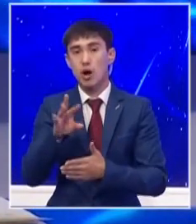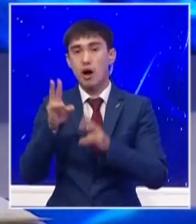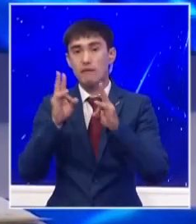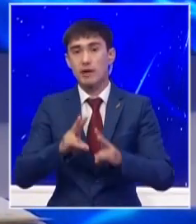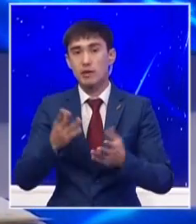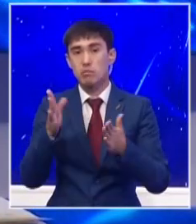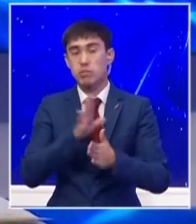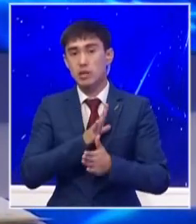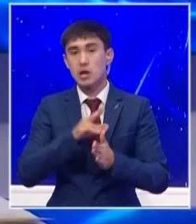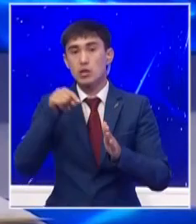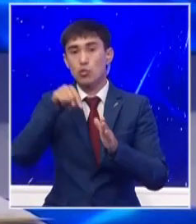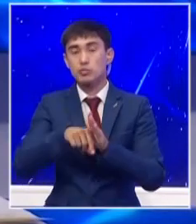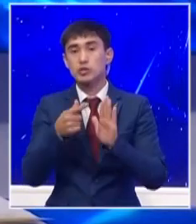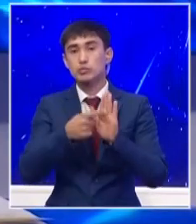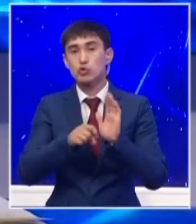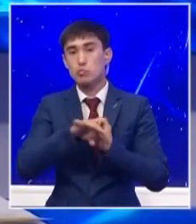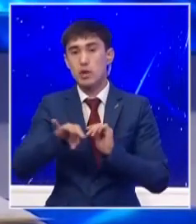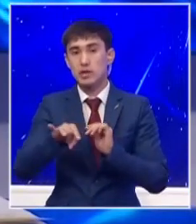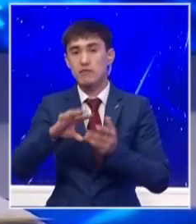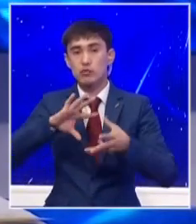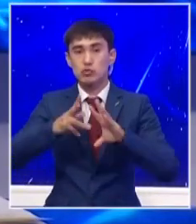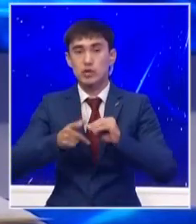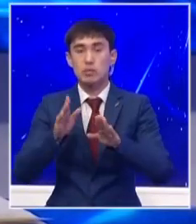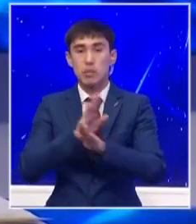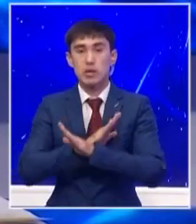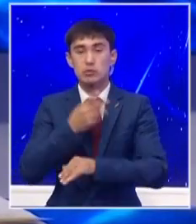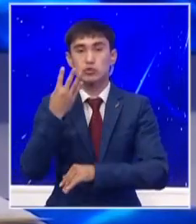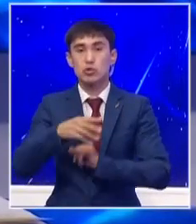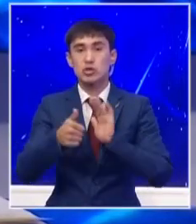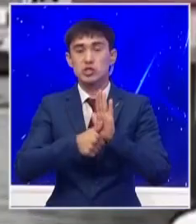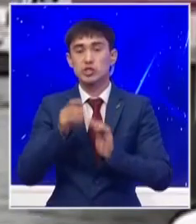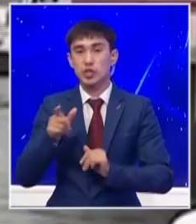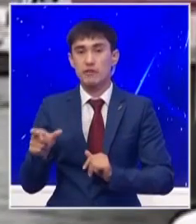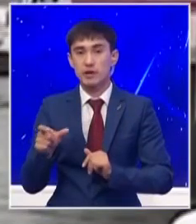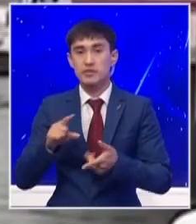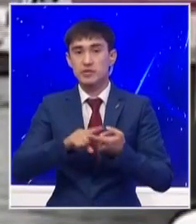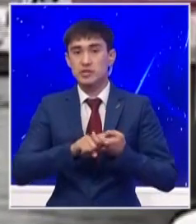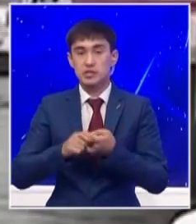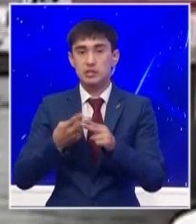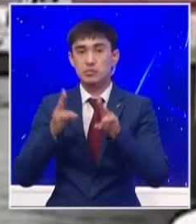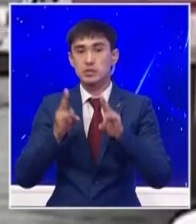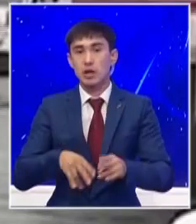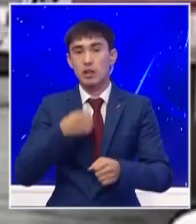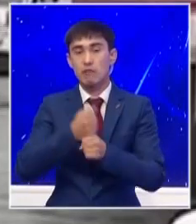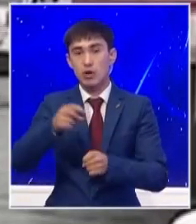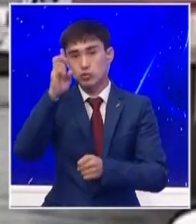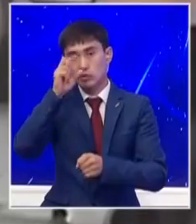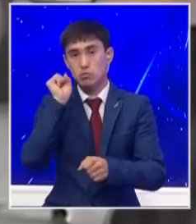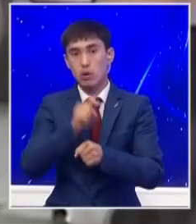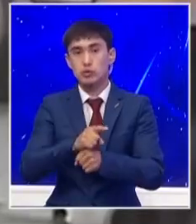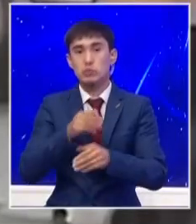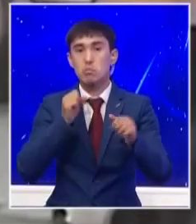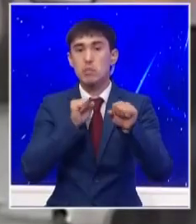Авария произошла на глубине 700 метров и в результате погибли 46 человек. В связи с этим инцидентом глава государства